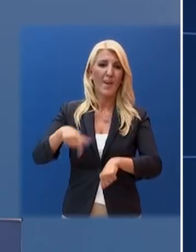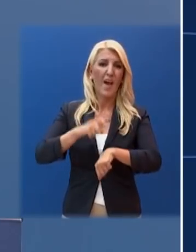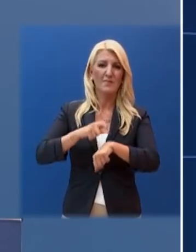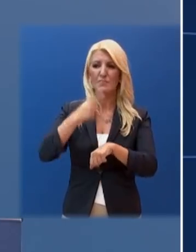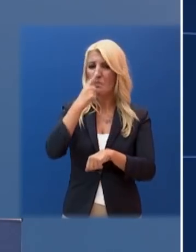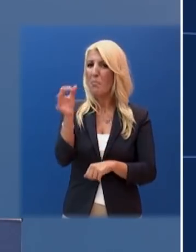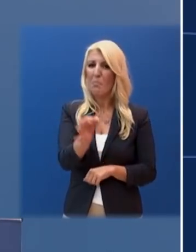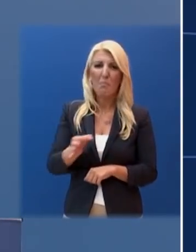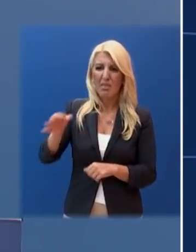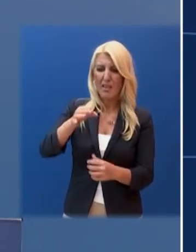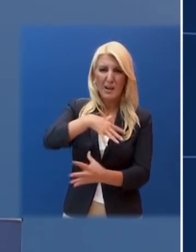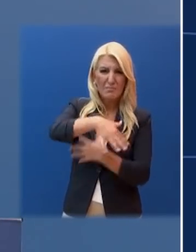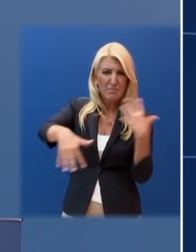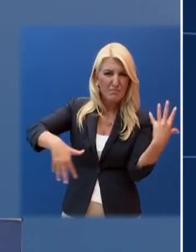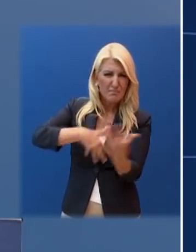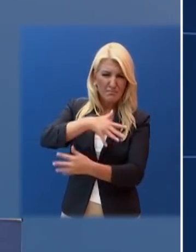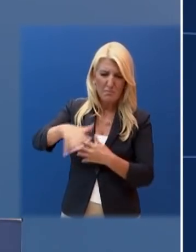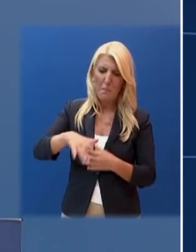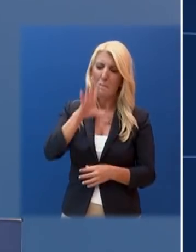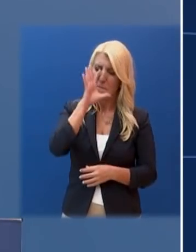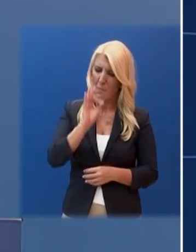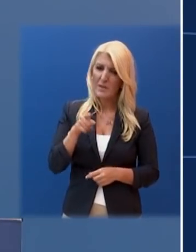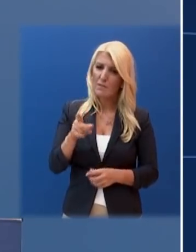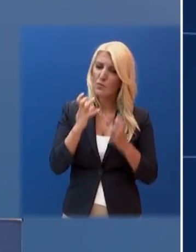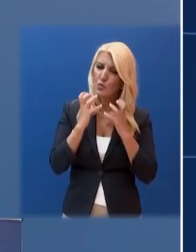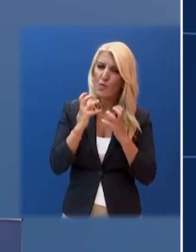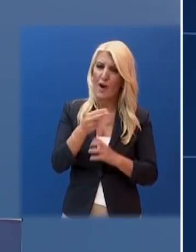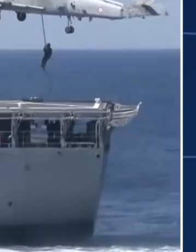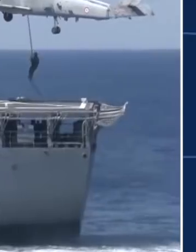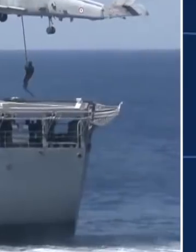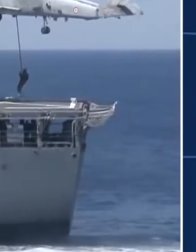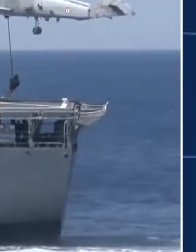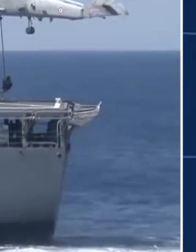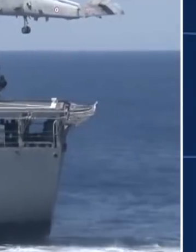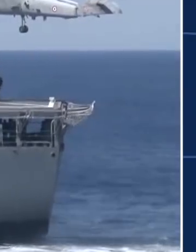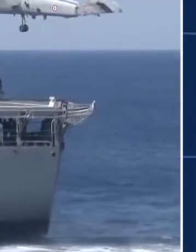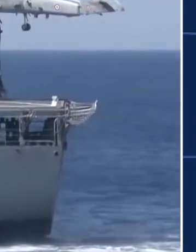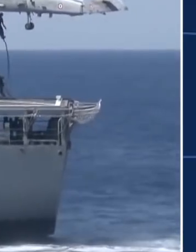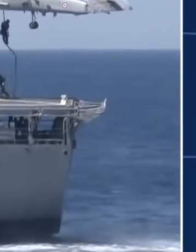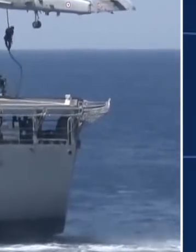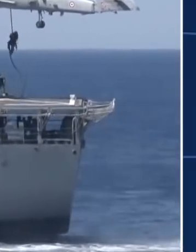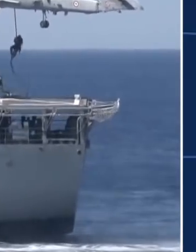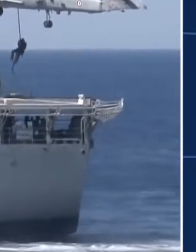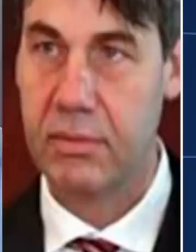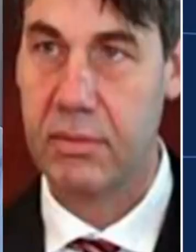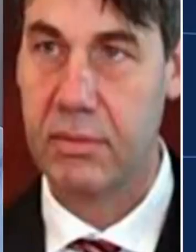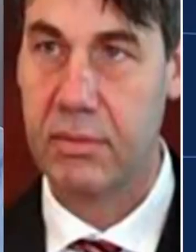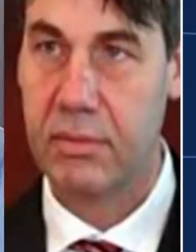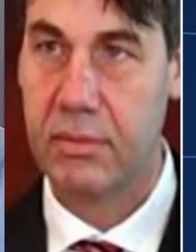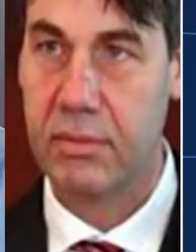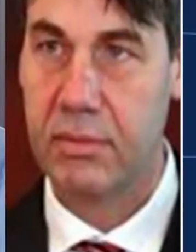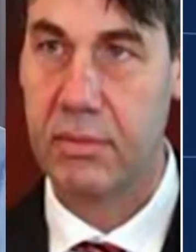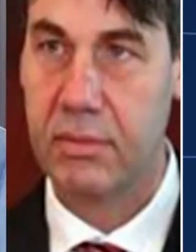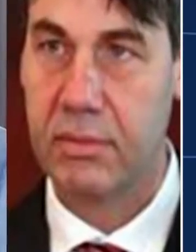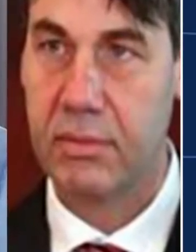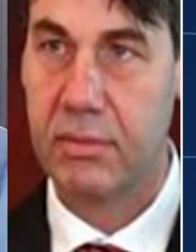με παράγοντες που είναι γνώστες των διπλωματικών πραγμάτων και των εξελίξεων και μας έλεγαν δύο πράγματα. Πρώτον, ότι η ενημέρωση της κυβέρνησης